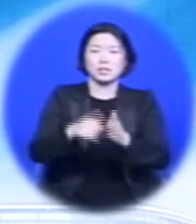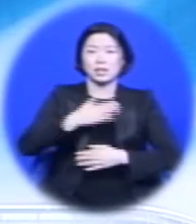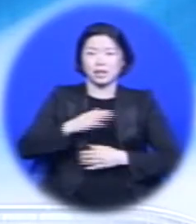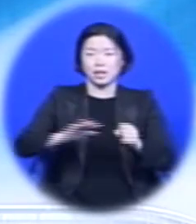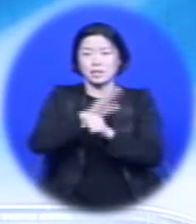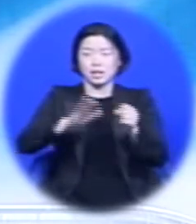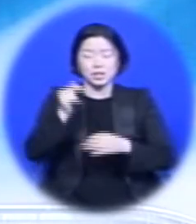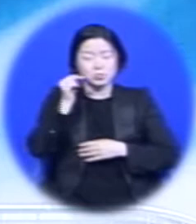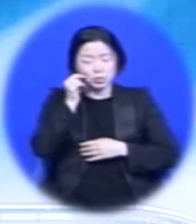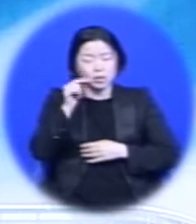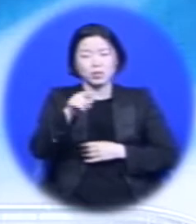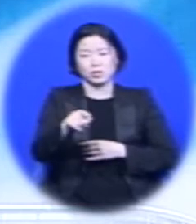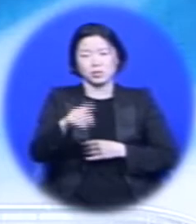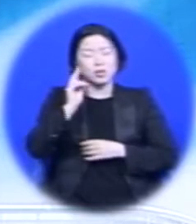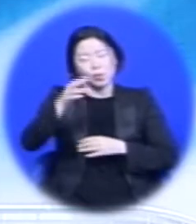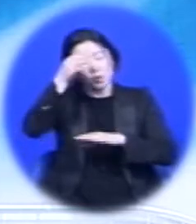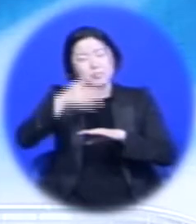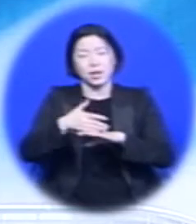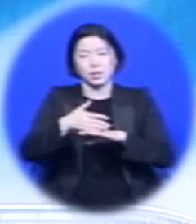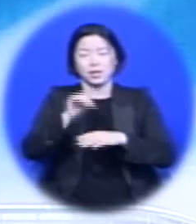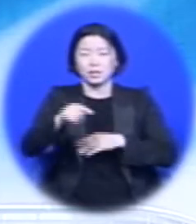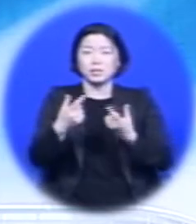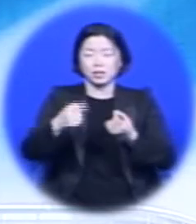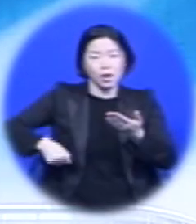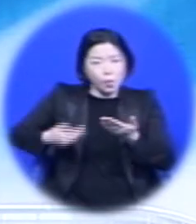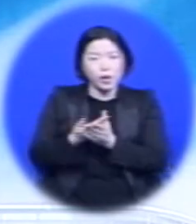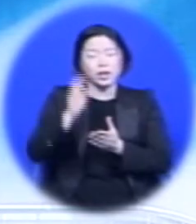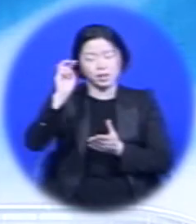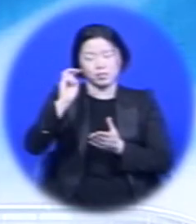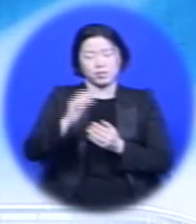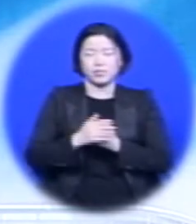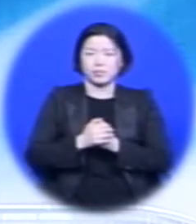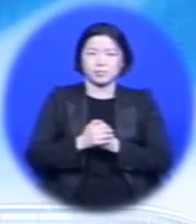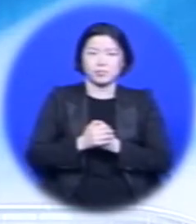사랑하지 못했던 것이 너무 미안하고 그게 그렇게 회개가 될 겁니다.